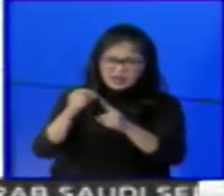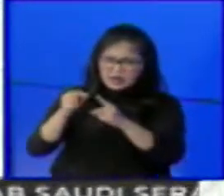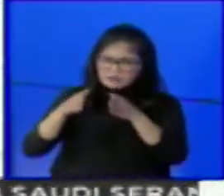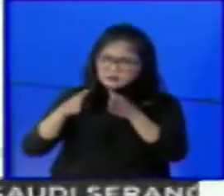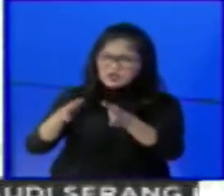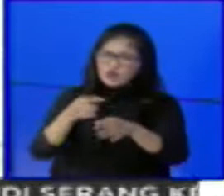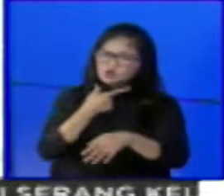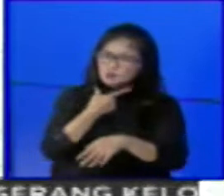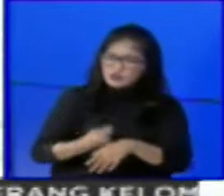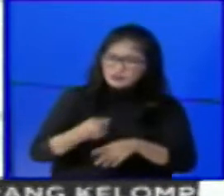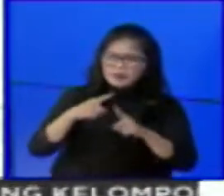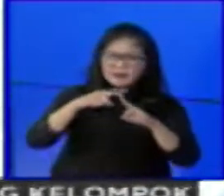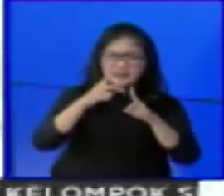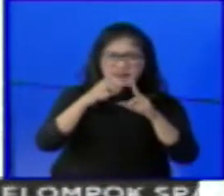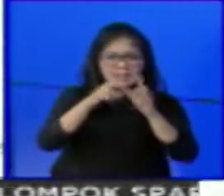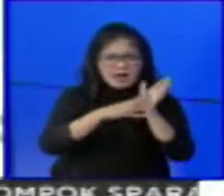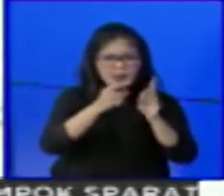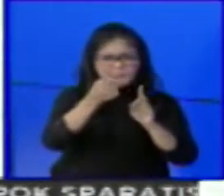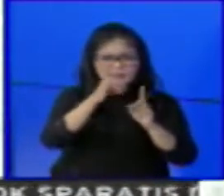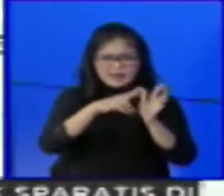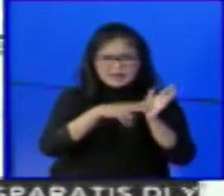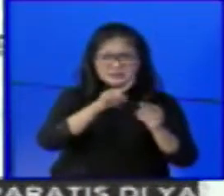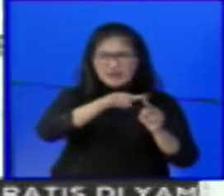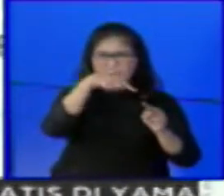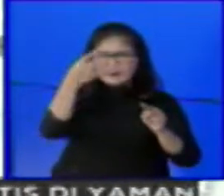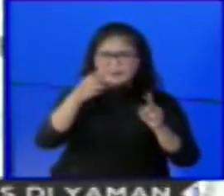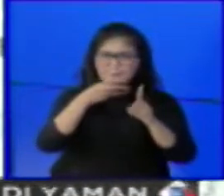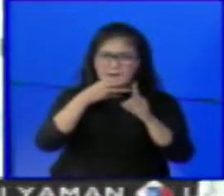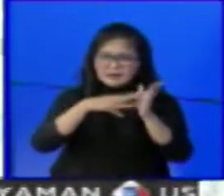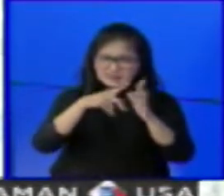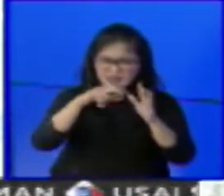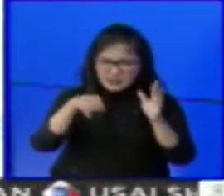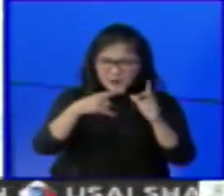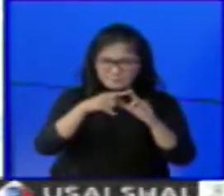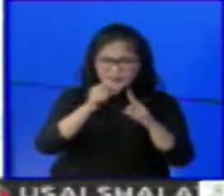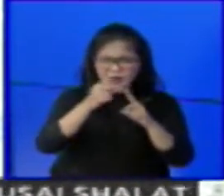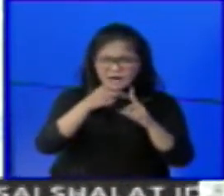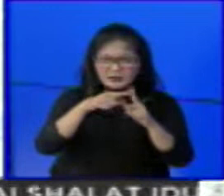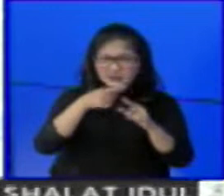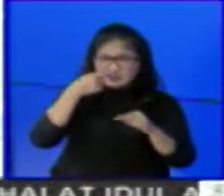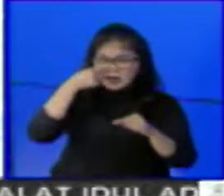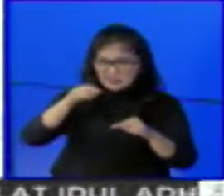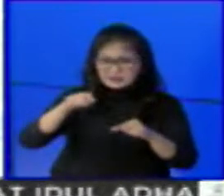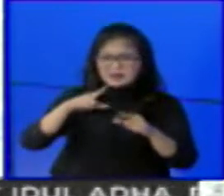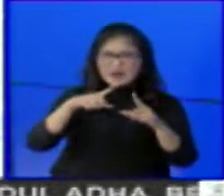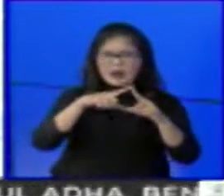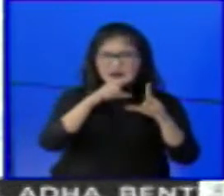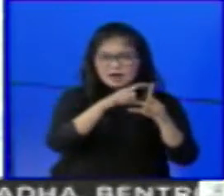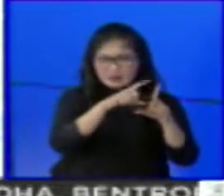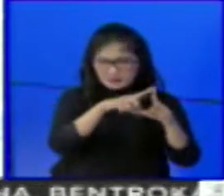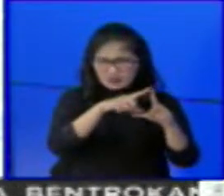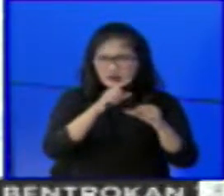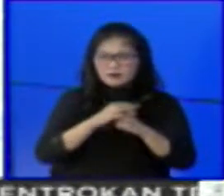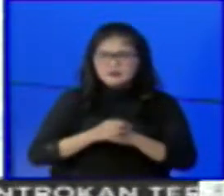Tamrin diperpanjang hingga Majapahit, Gajah Mada, Kota. Kemudian Sisingamangaraja, Panglima Polim, Fatmawati hingga Simpang